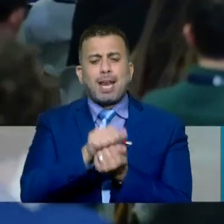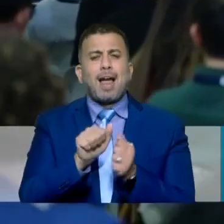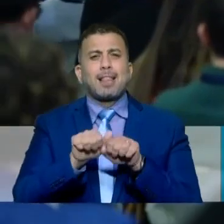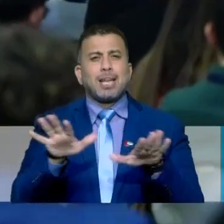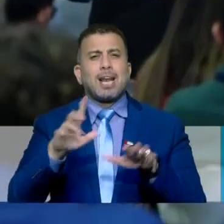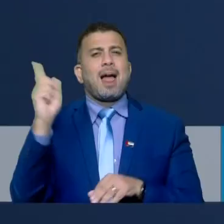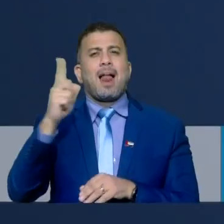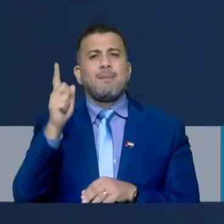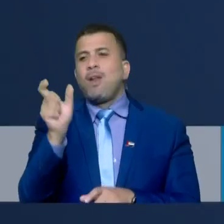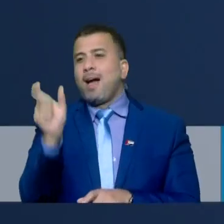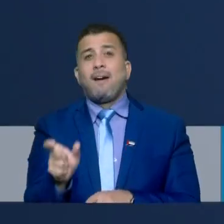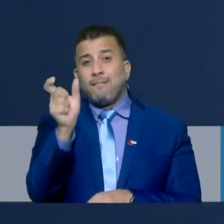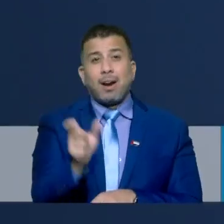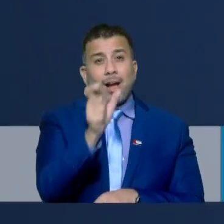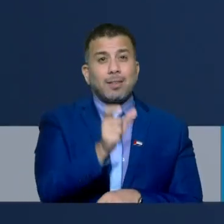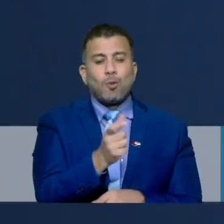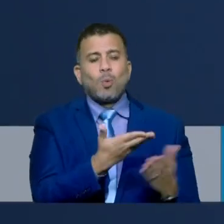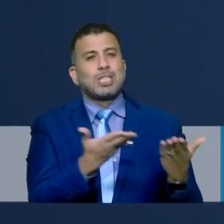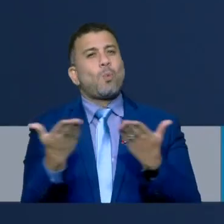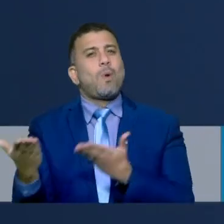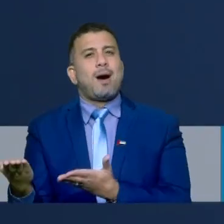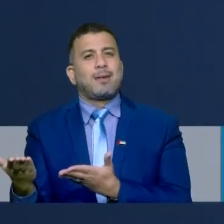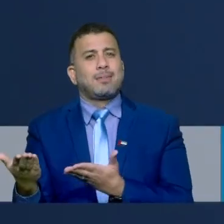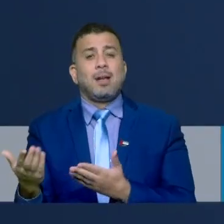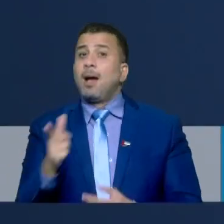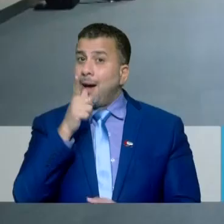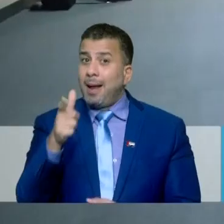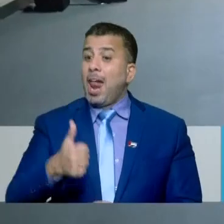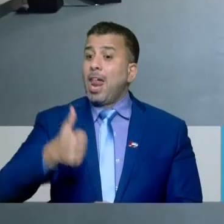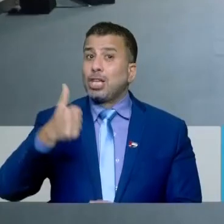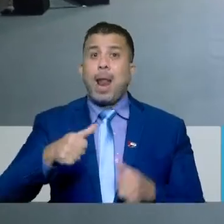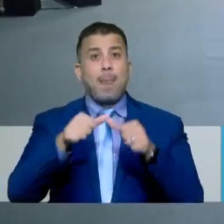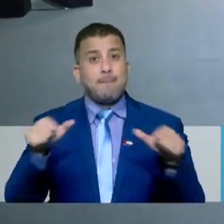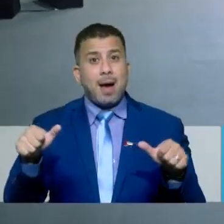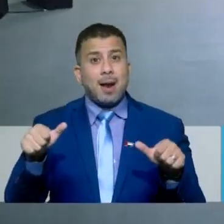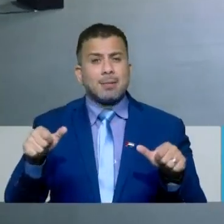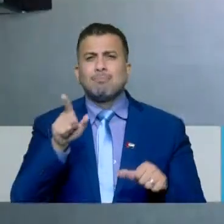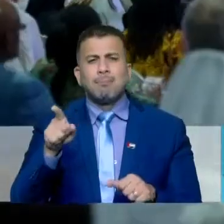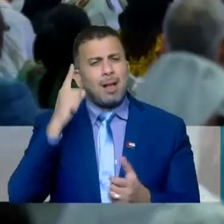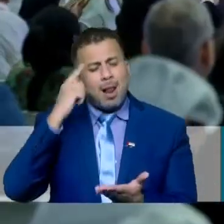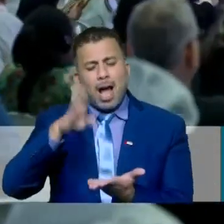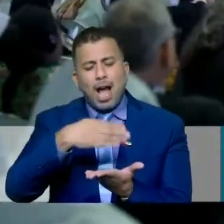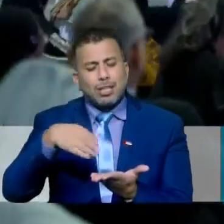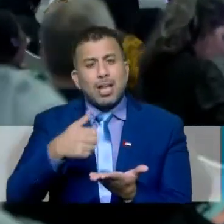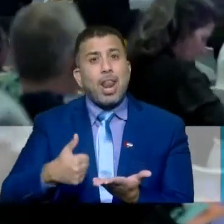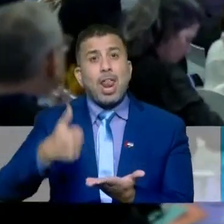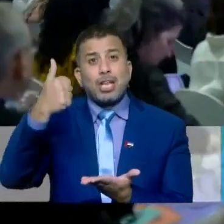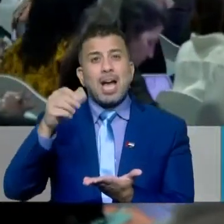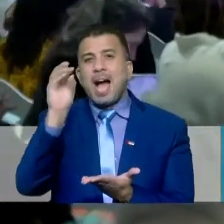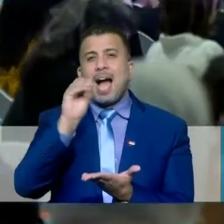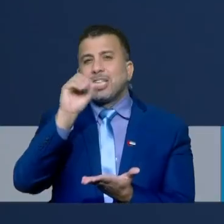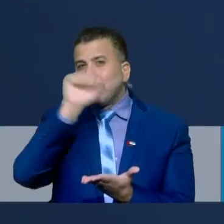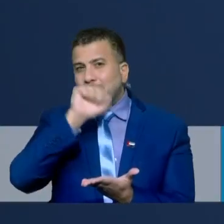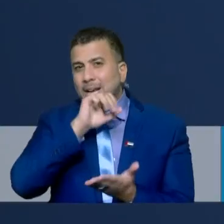العالميه والافراد والزوار مشيره الى ان نجاح المعرض لا يترجم الاستراتيجيه ناجحه لهيئه